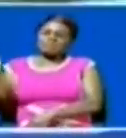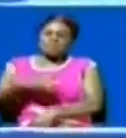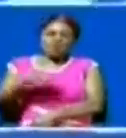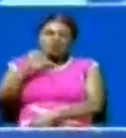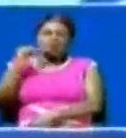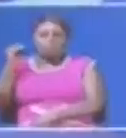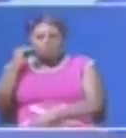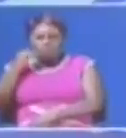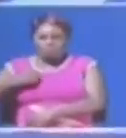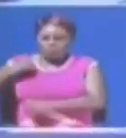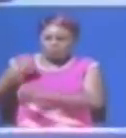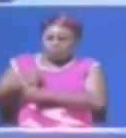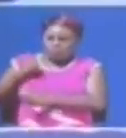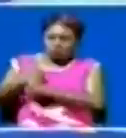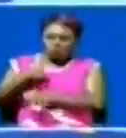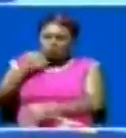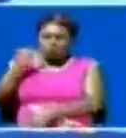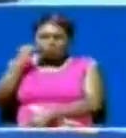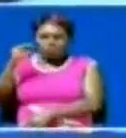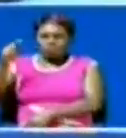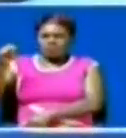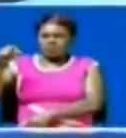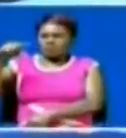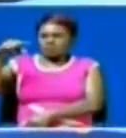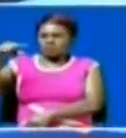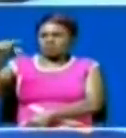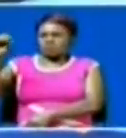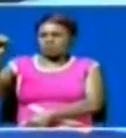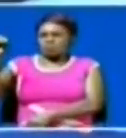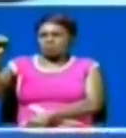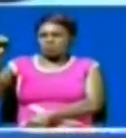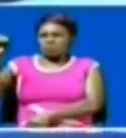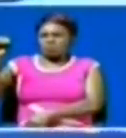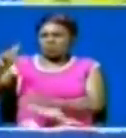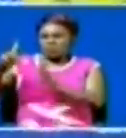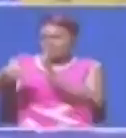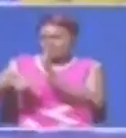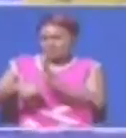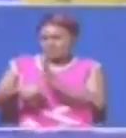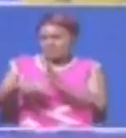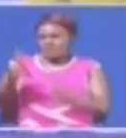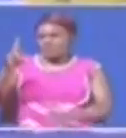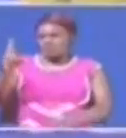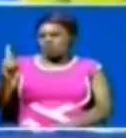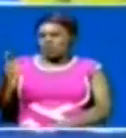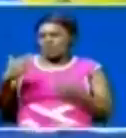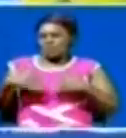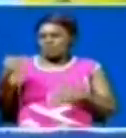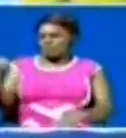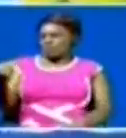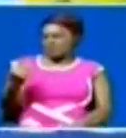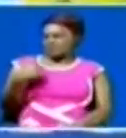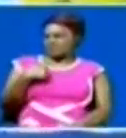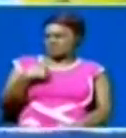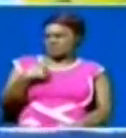nyumbani, nikafanya kazi na NGOs. Na baadaye watu wa Rongai wakaacha kuniambia